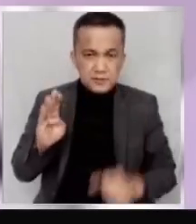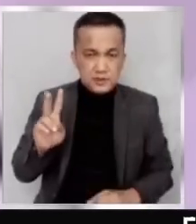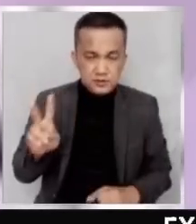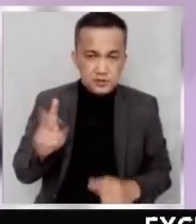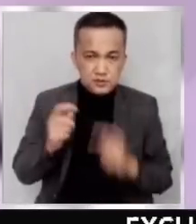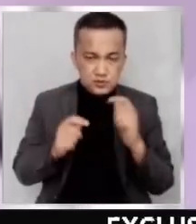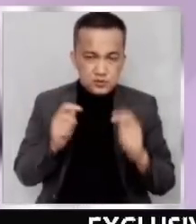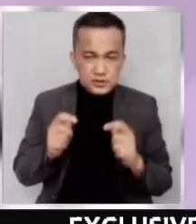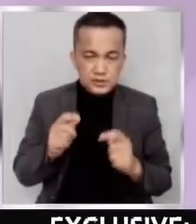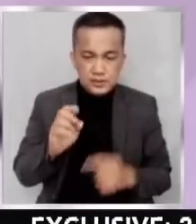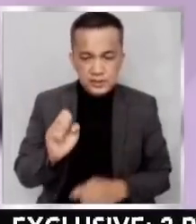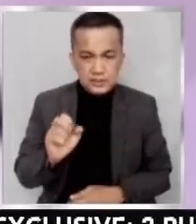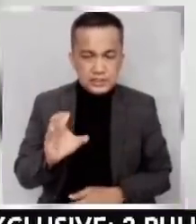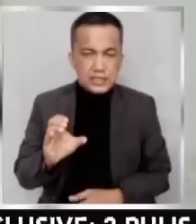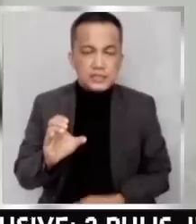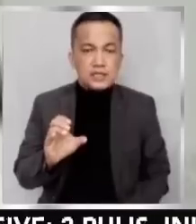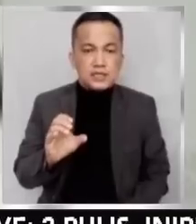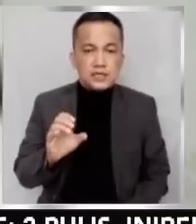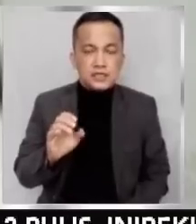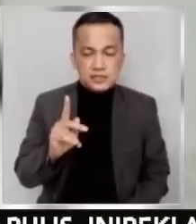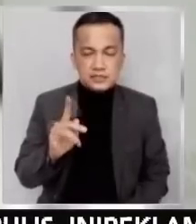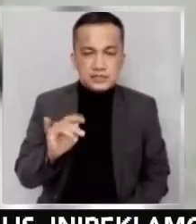Cristina Frasco.